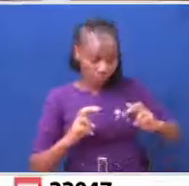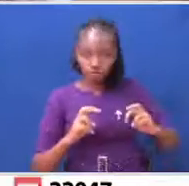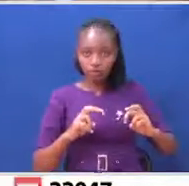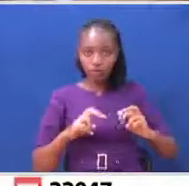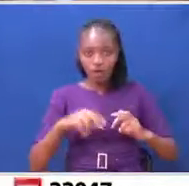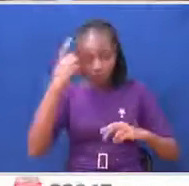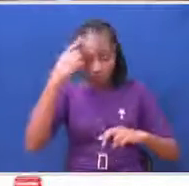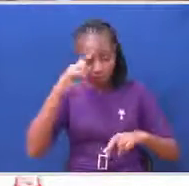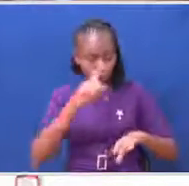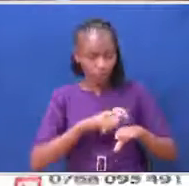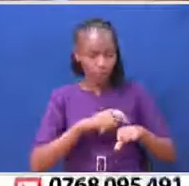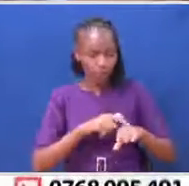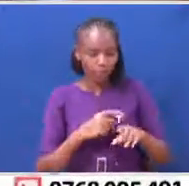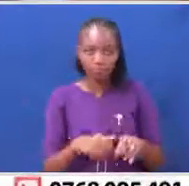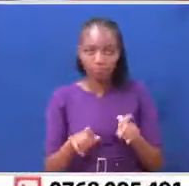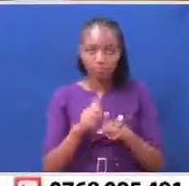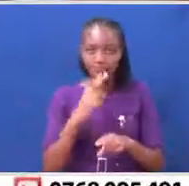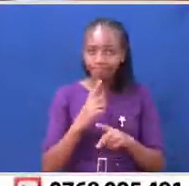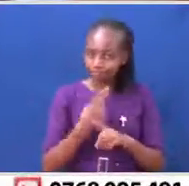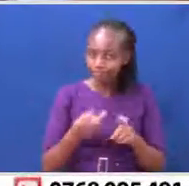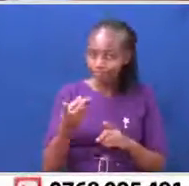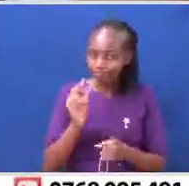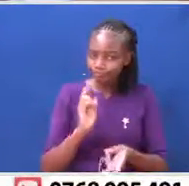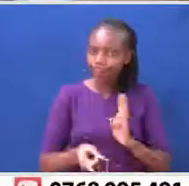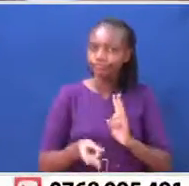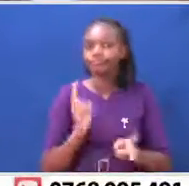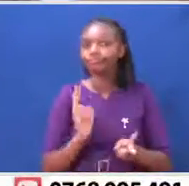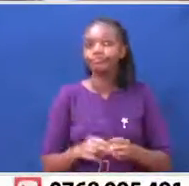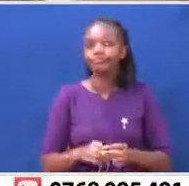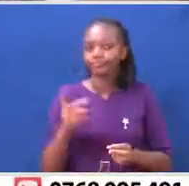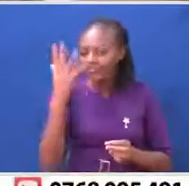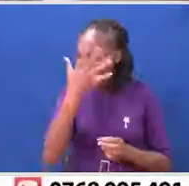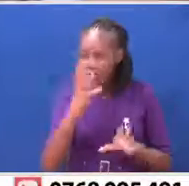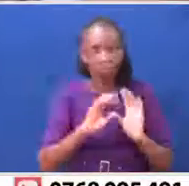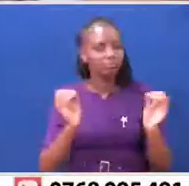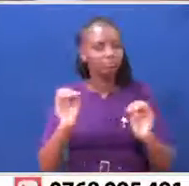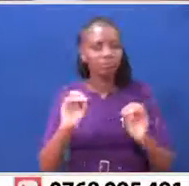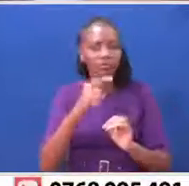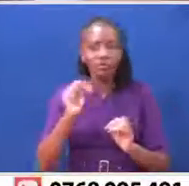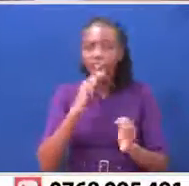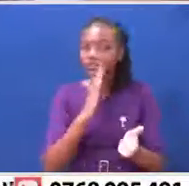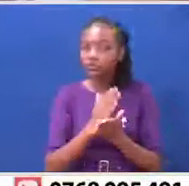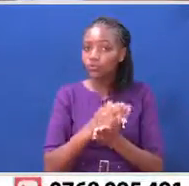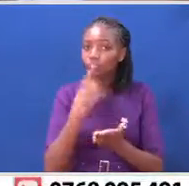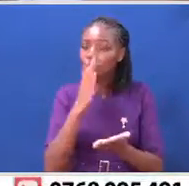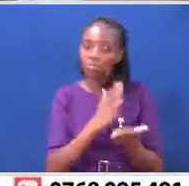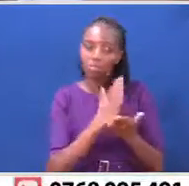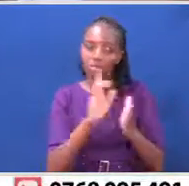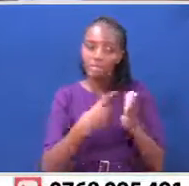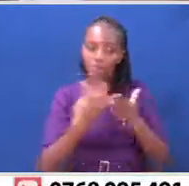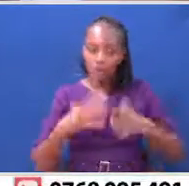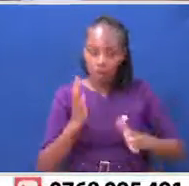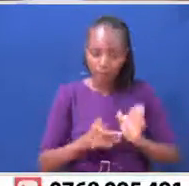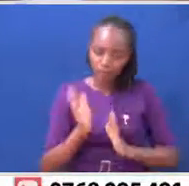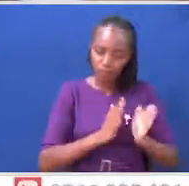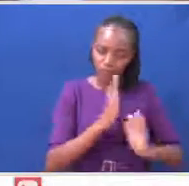power wakati itafika 2022. Hiyo haina haya, lazima ukumbwa upiganiwe, na lazima watu wajiandae